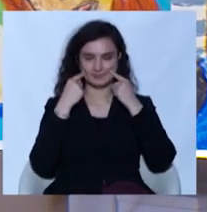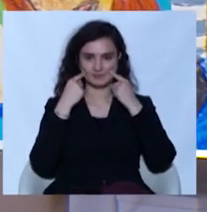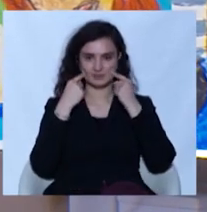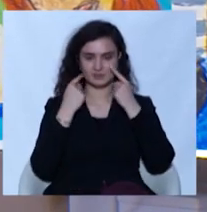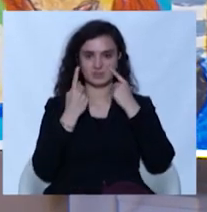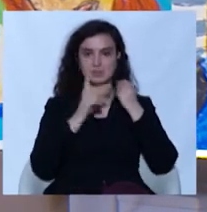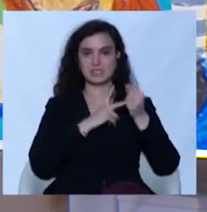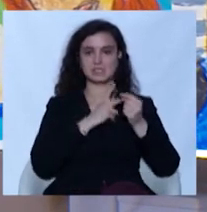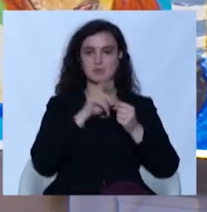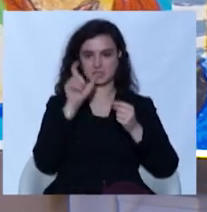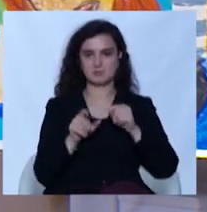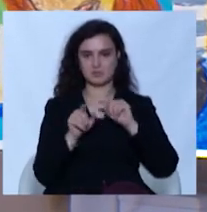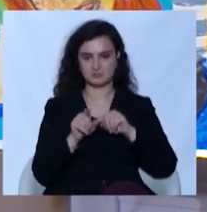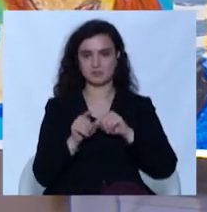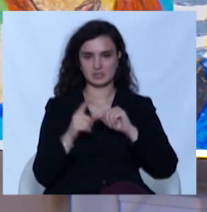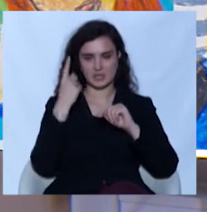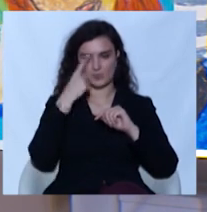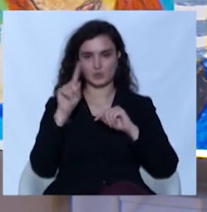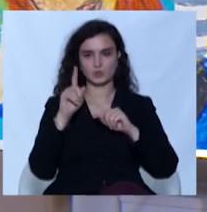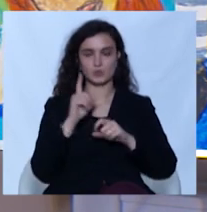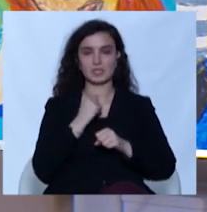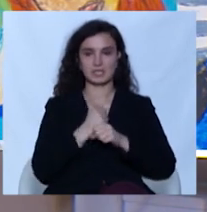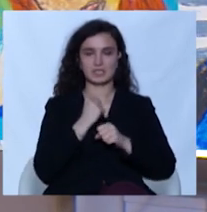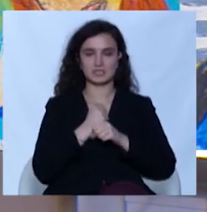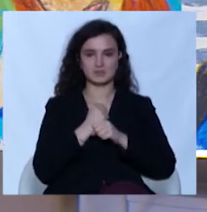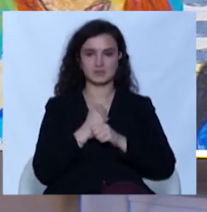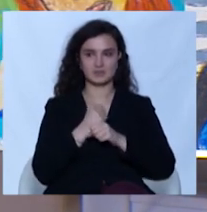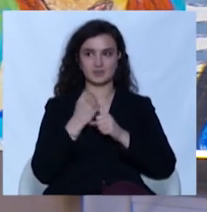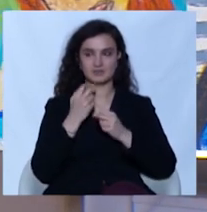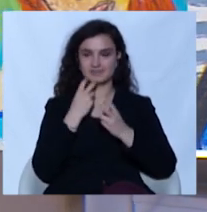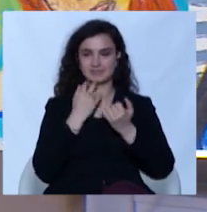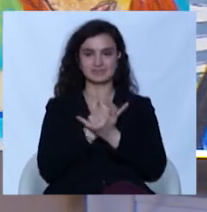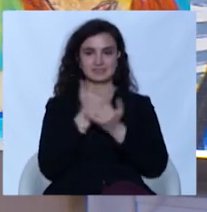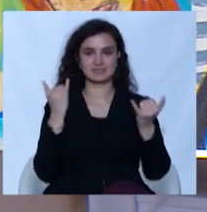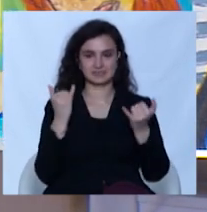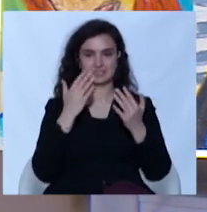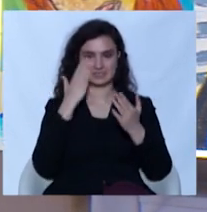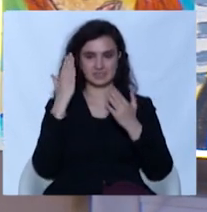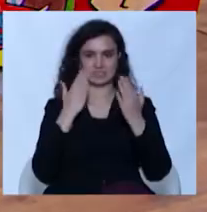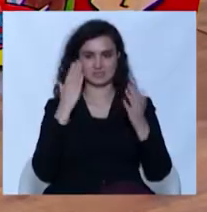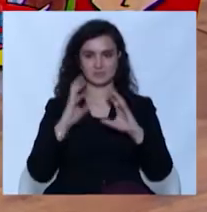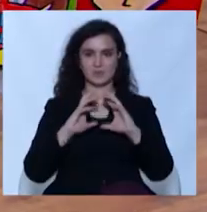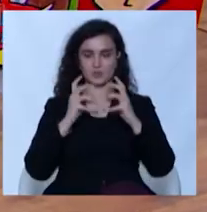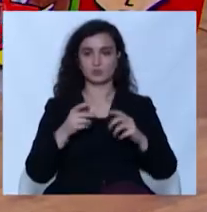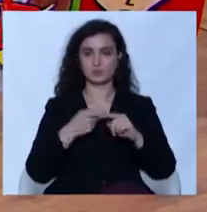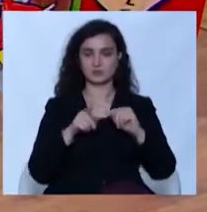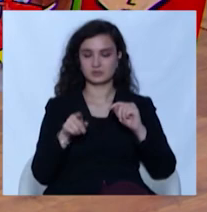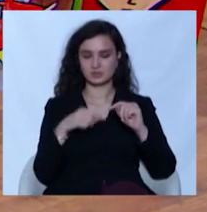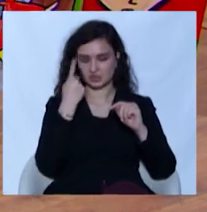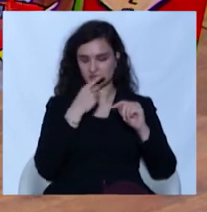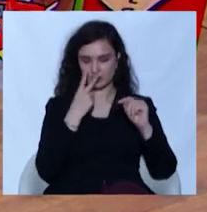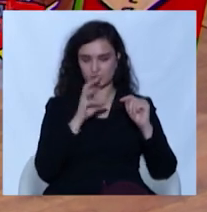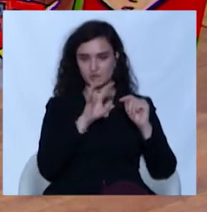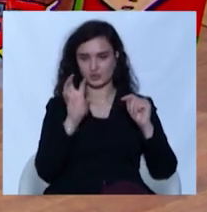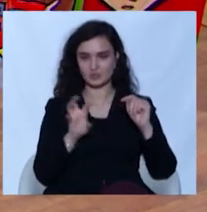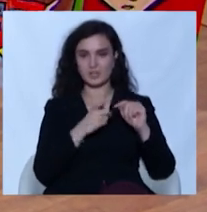ერთმა ინგლისელმა ადამიანმა გამოიგონა, რომ გაეხალისებინა სამყარო. ეს არის ნიშნები, რომლითაც ჩვენ ჩვენ ემოციას